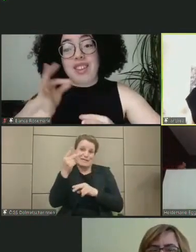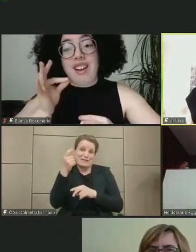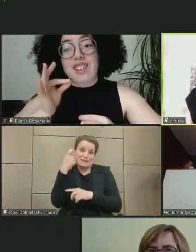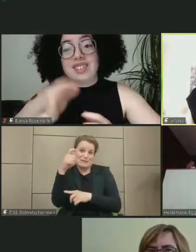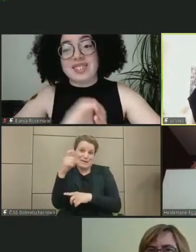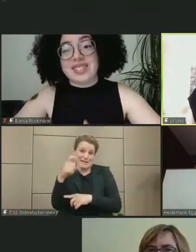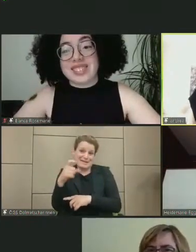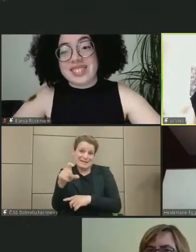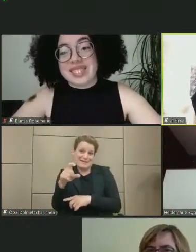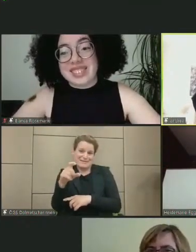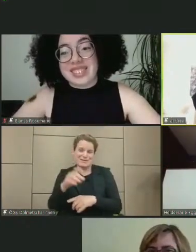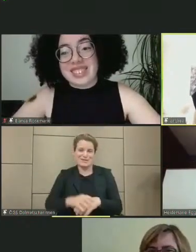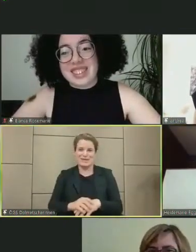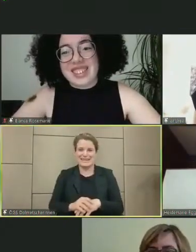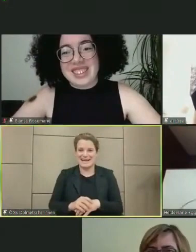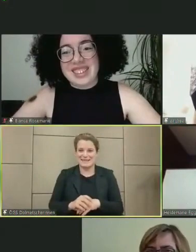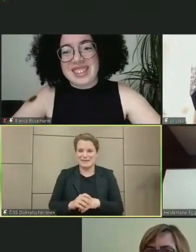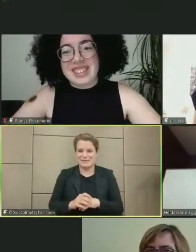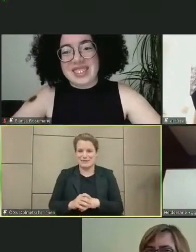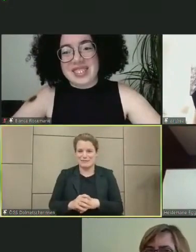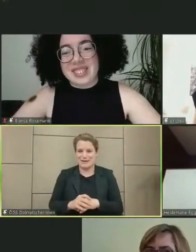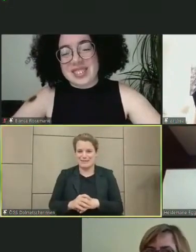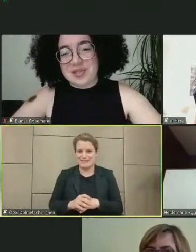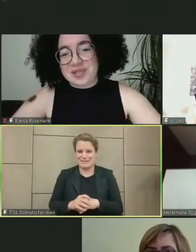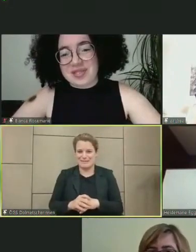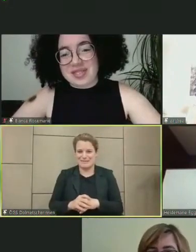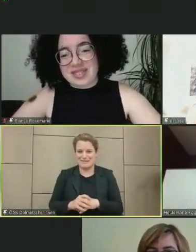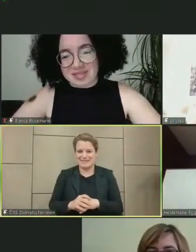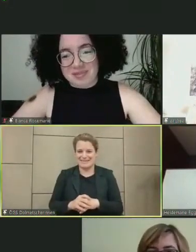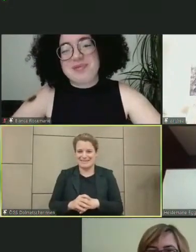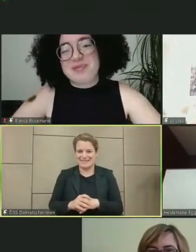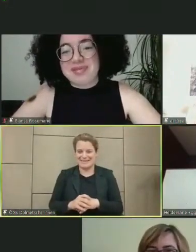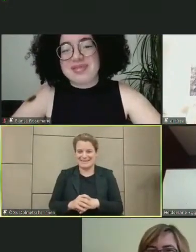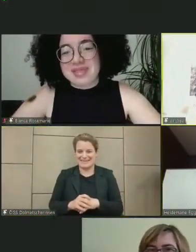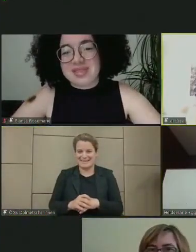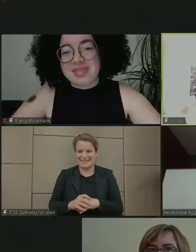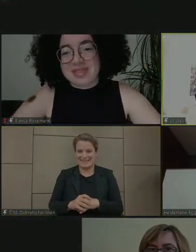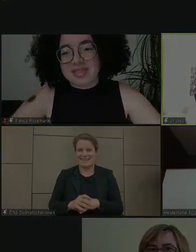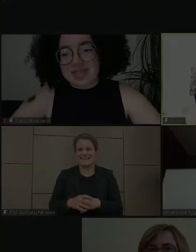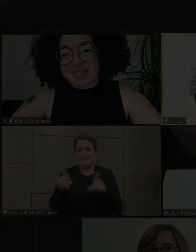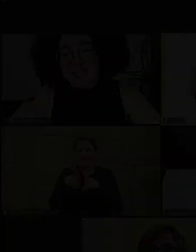wo auch immer. Schönen Tag noch auf jeden Fall. Ebenfalls.